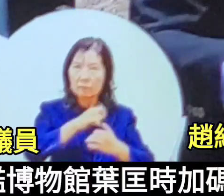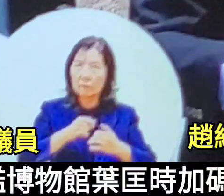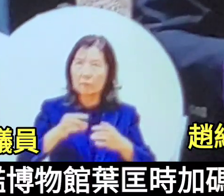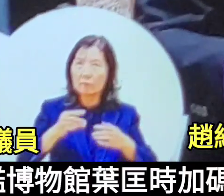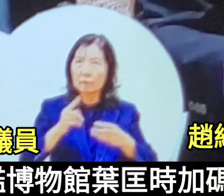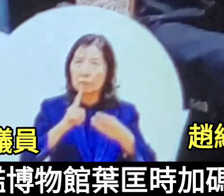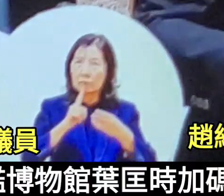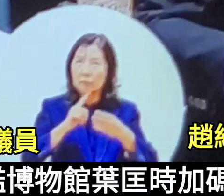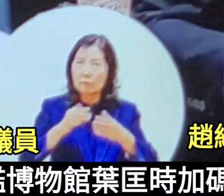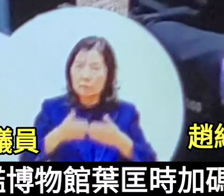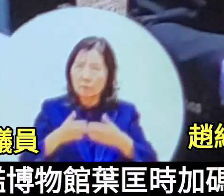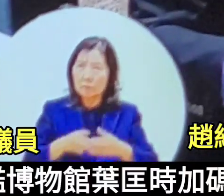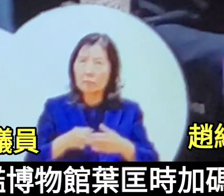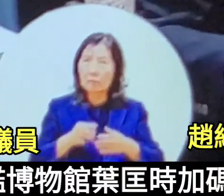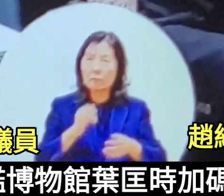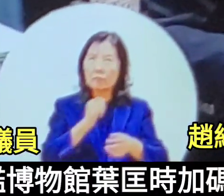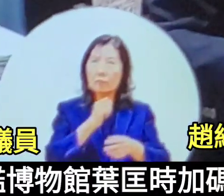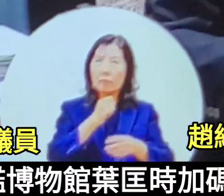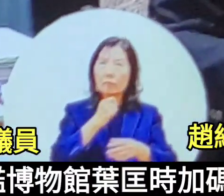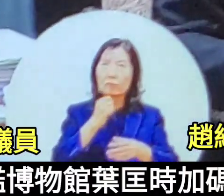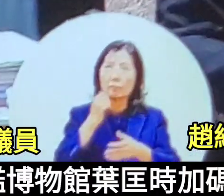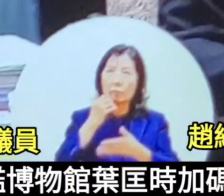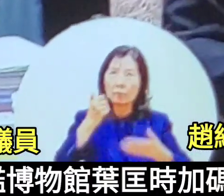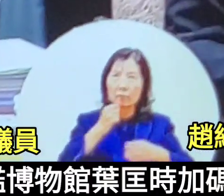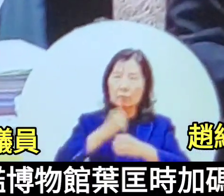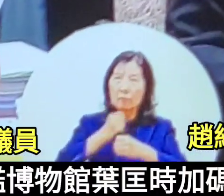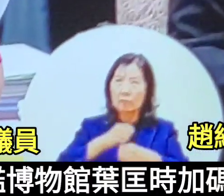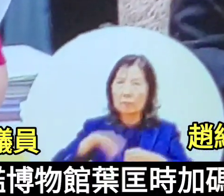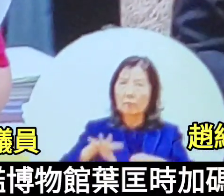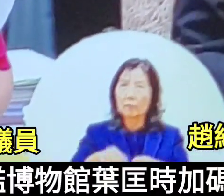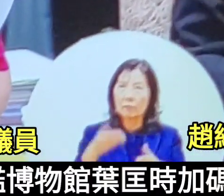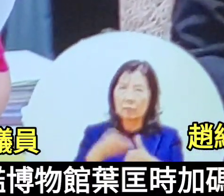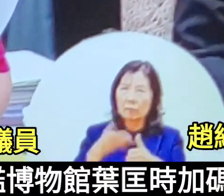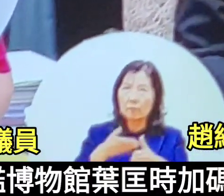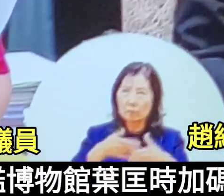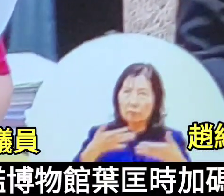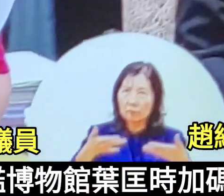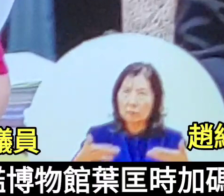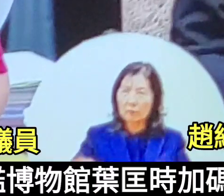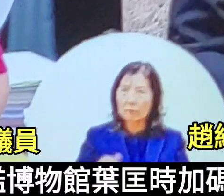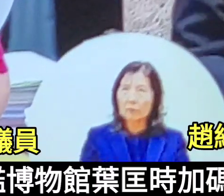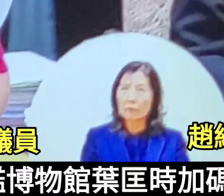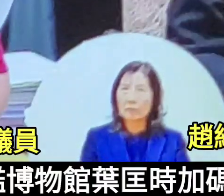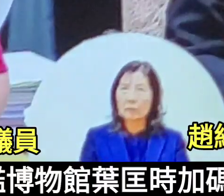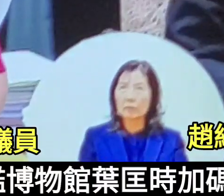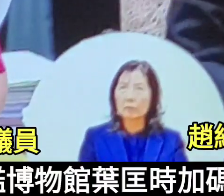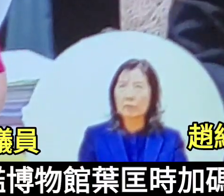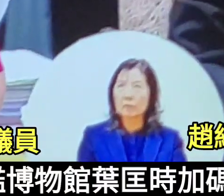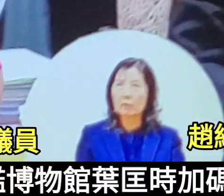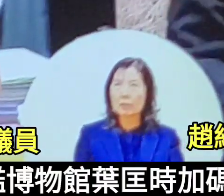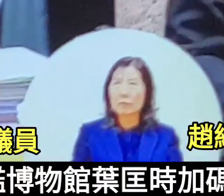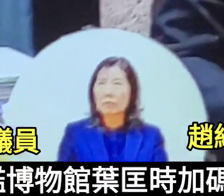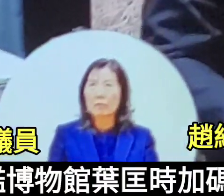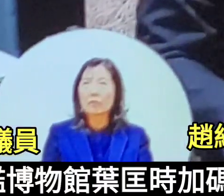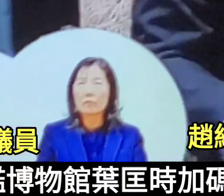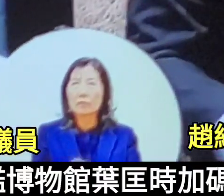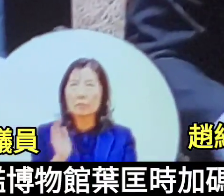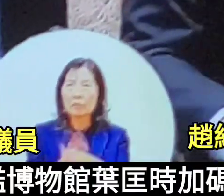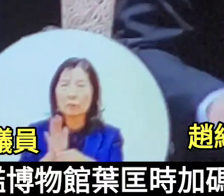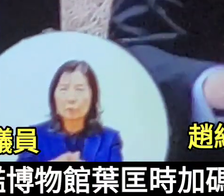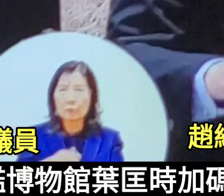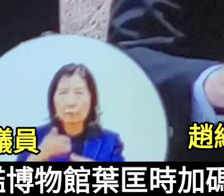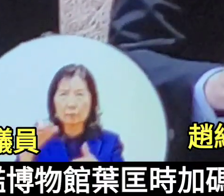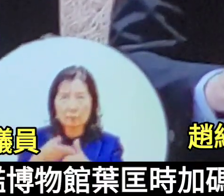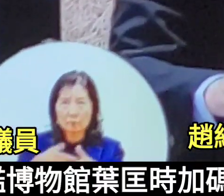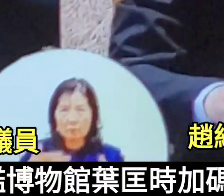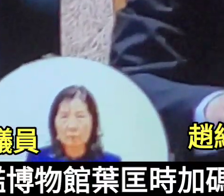一个海军基地，那培育了无限的许多的这一个海事的人才啊。那